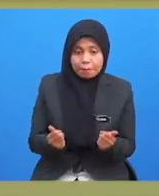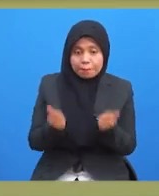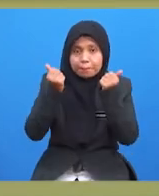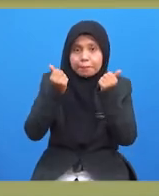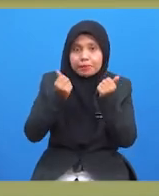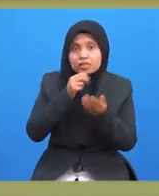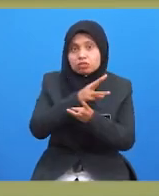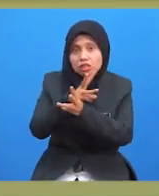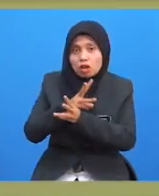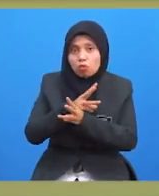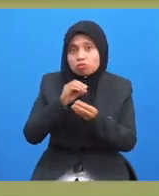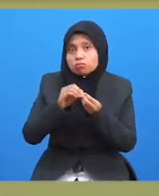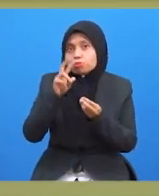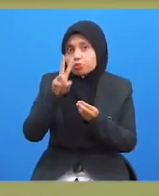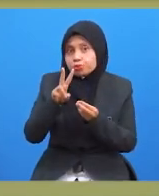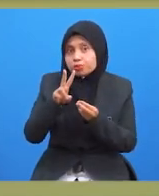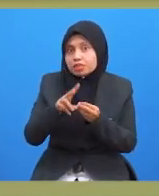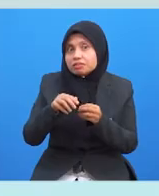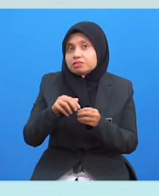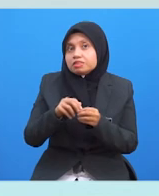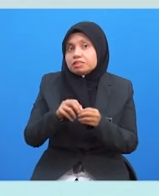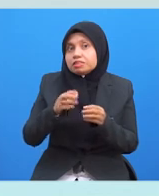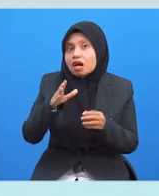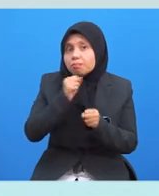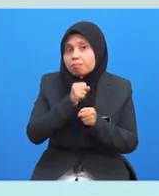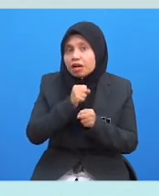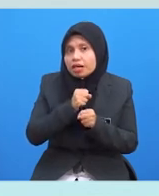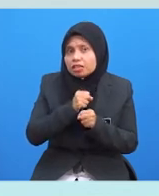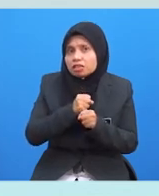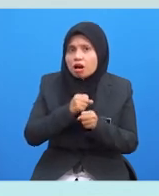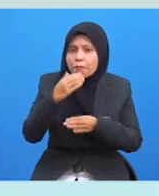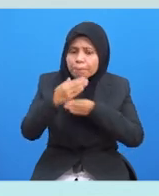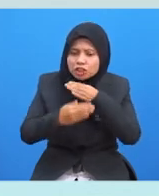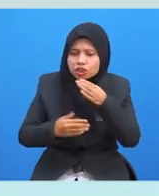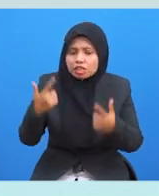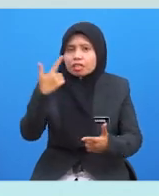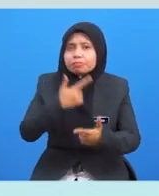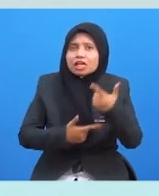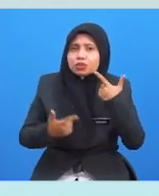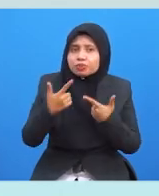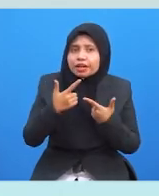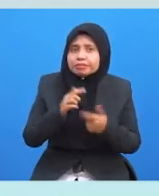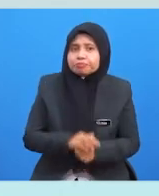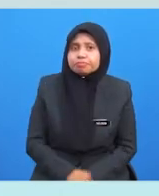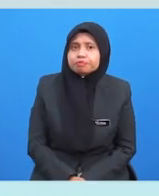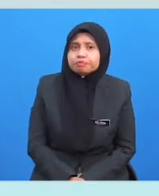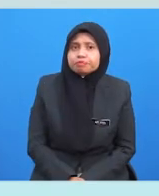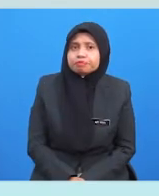pengangkutan awam yang kedua ialah dapat memajukan industri